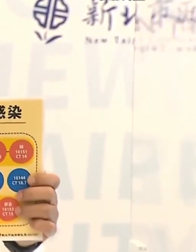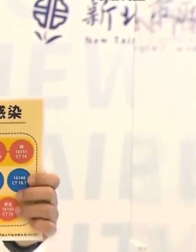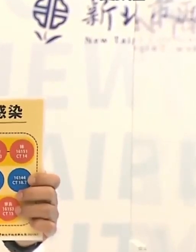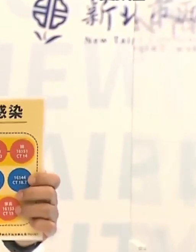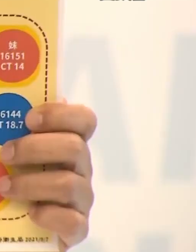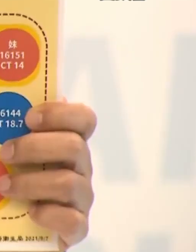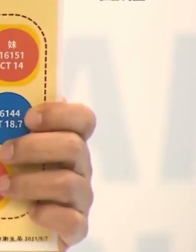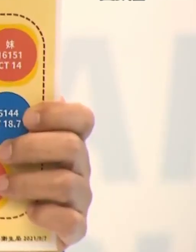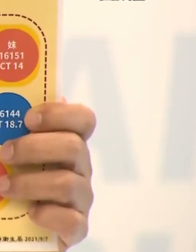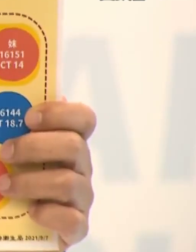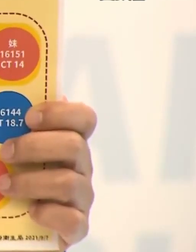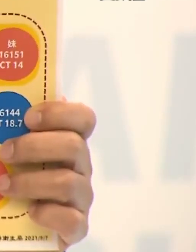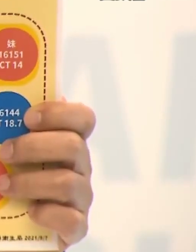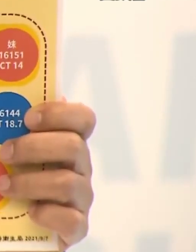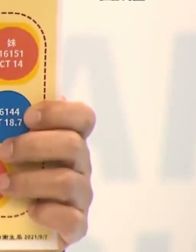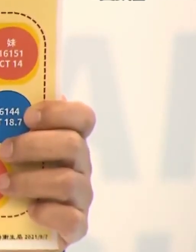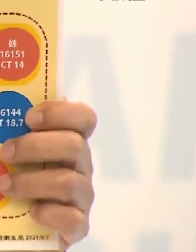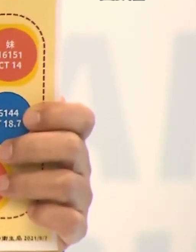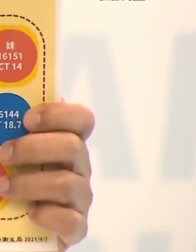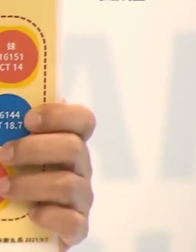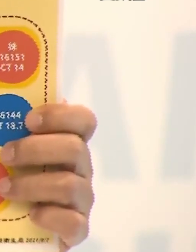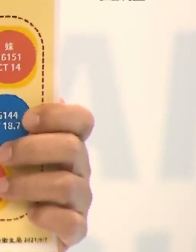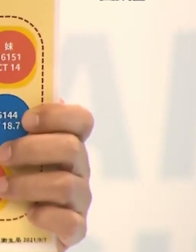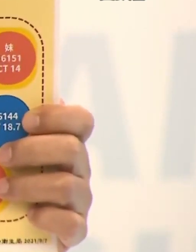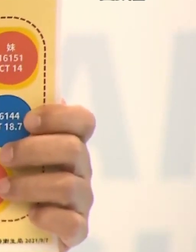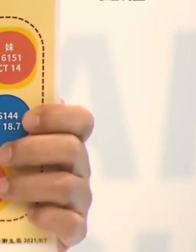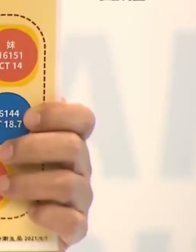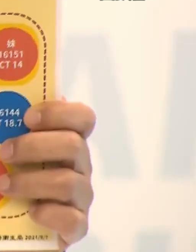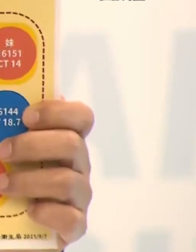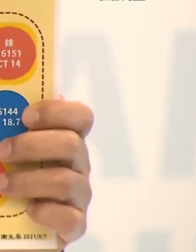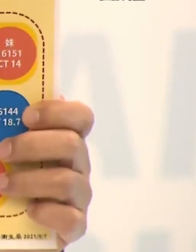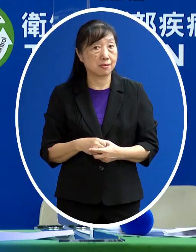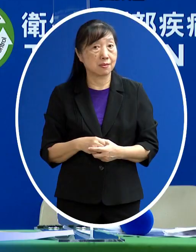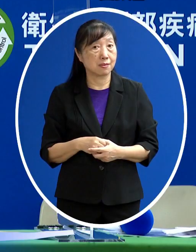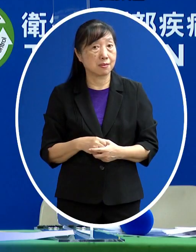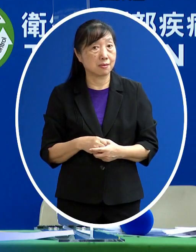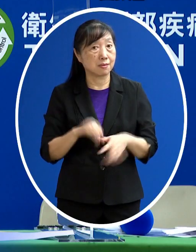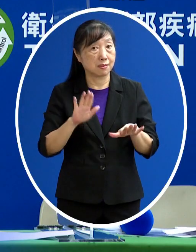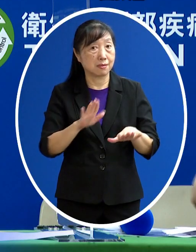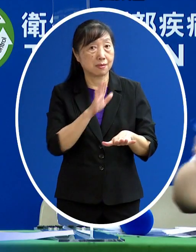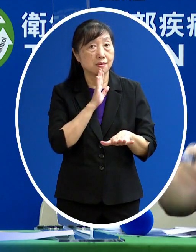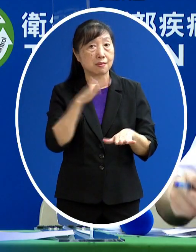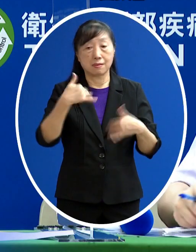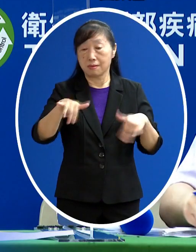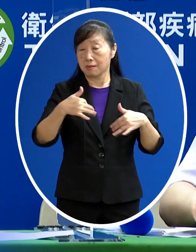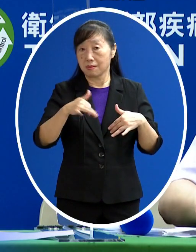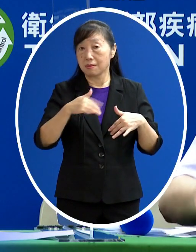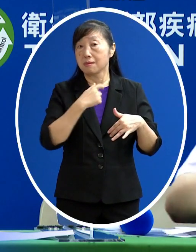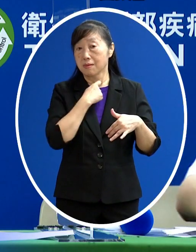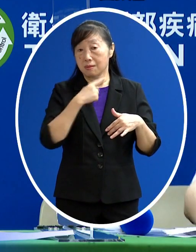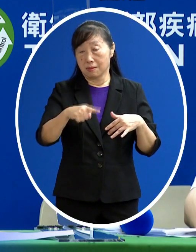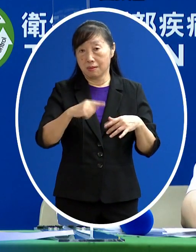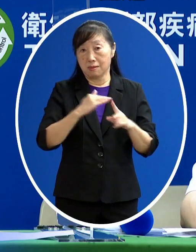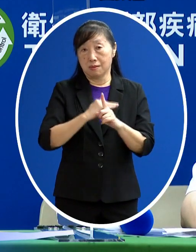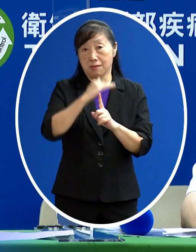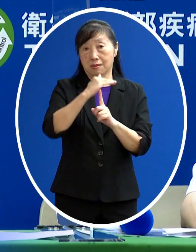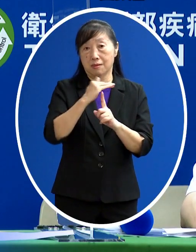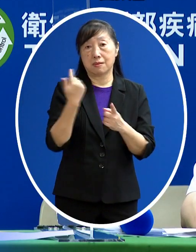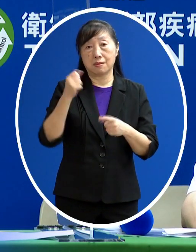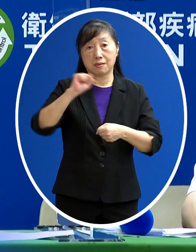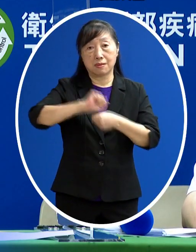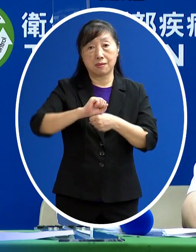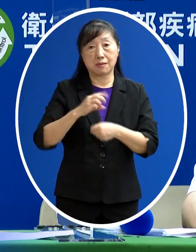级警戒，至于会不会升回三级，陈时中说 目前还没有要升级了哈，那当